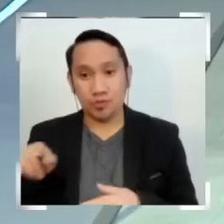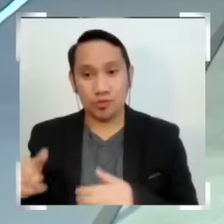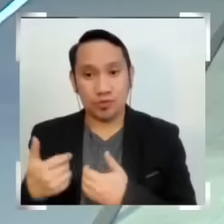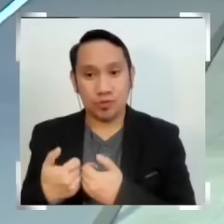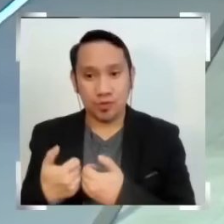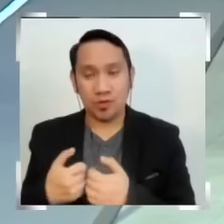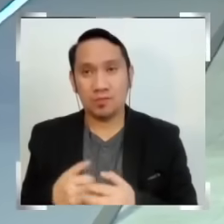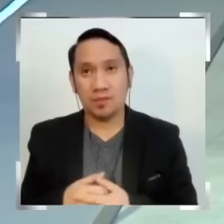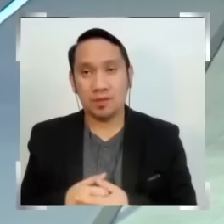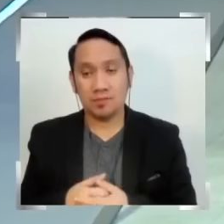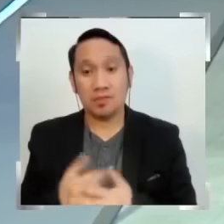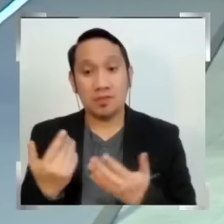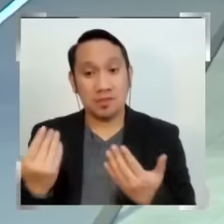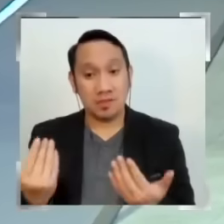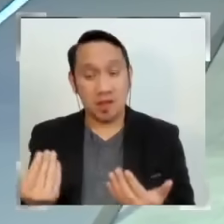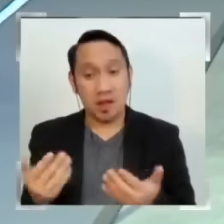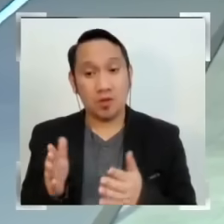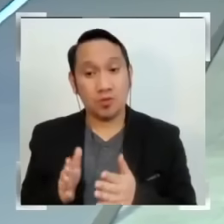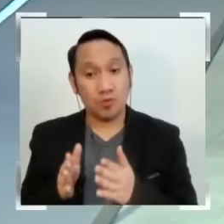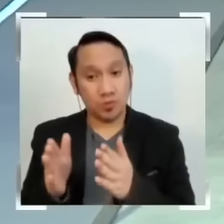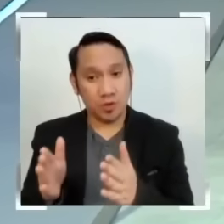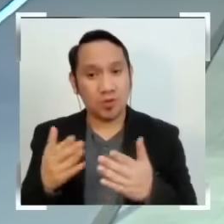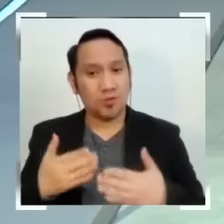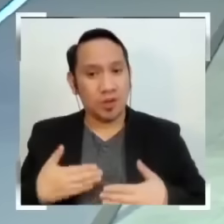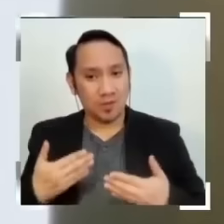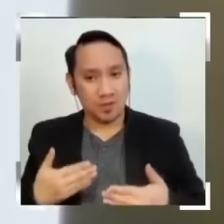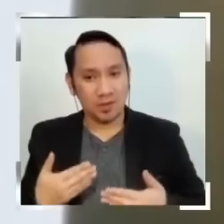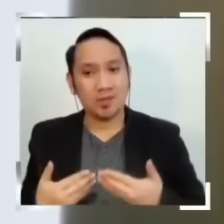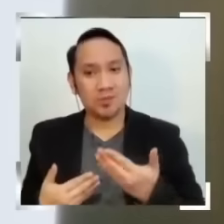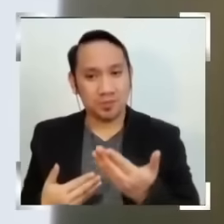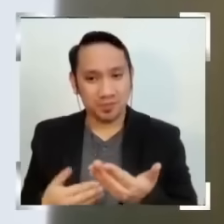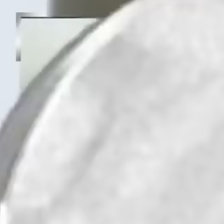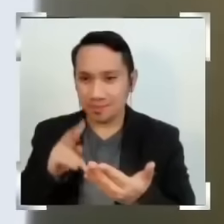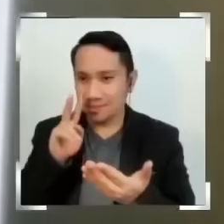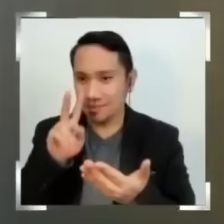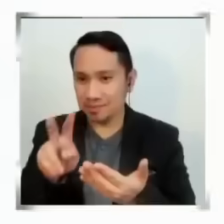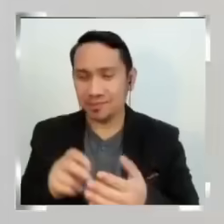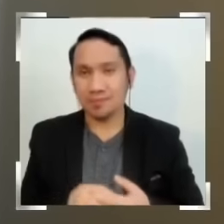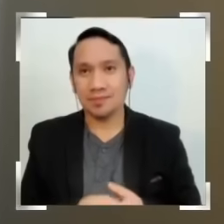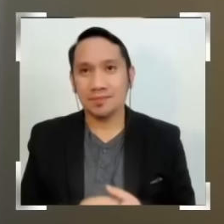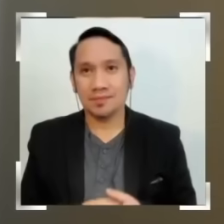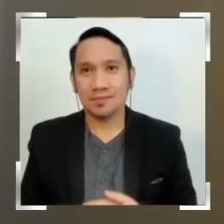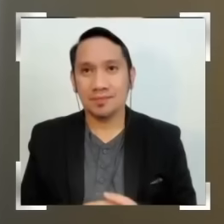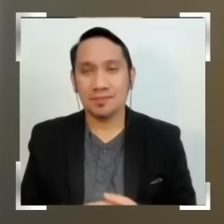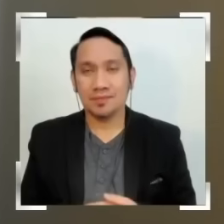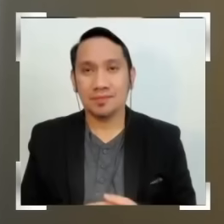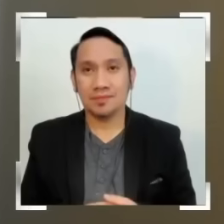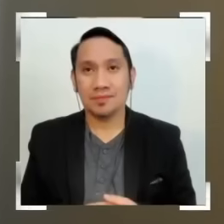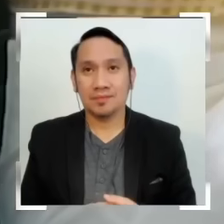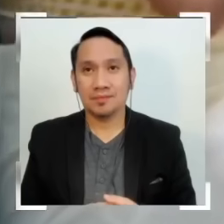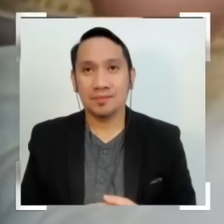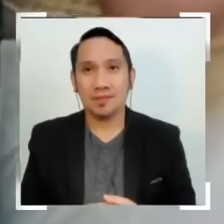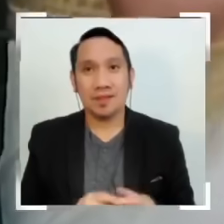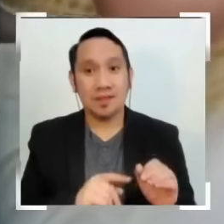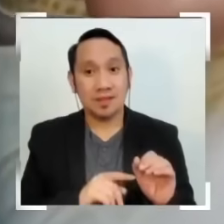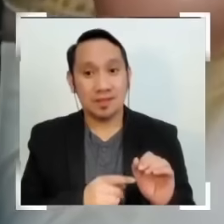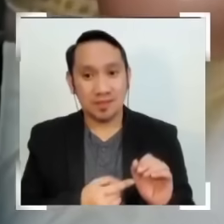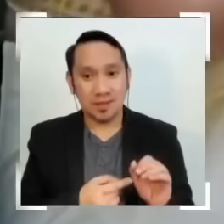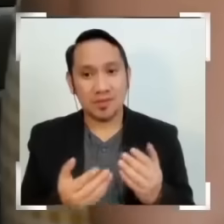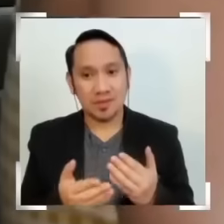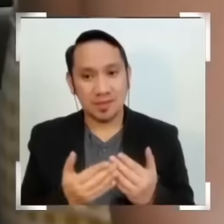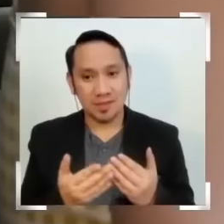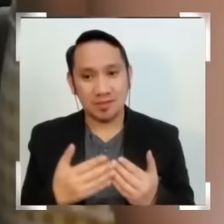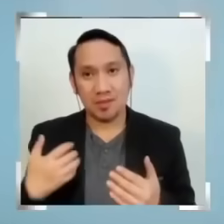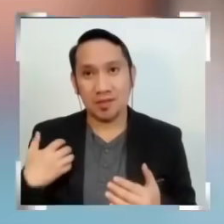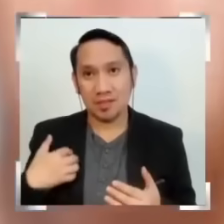to happiness, ating saksihan. OOTD! Nagsimula sa maliit na crush with no expectations,